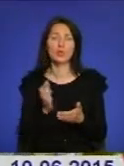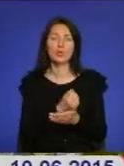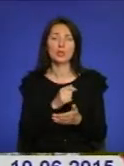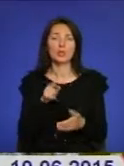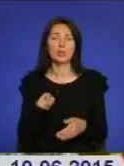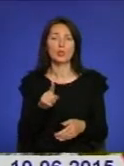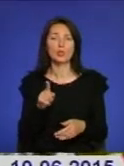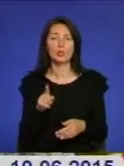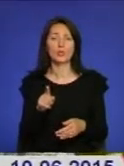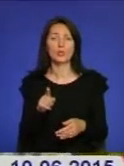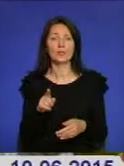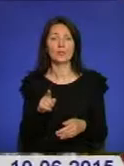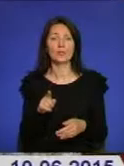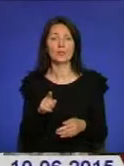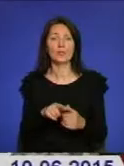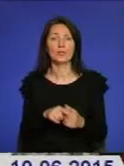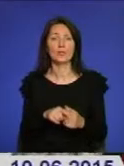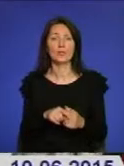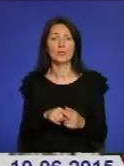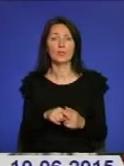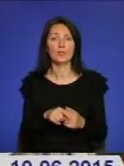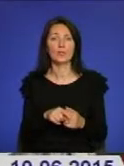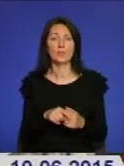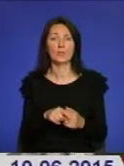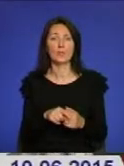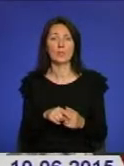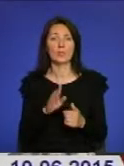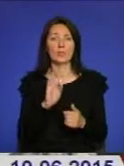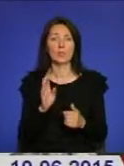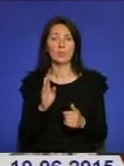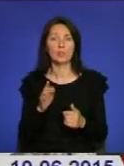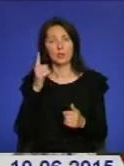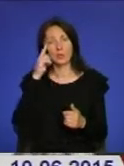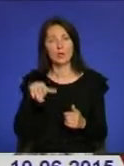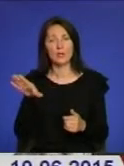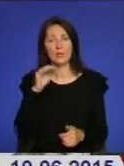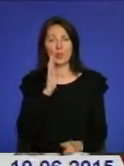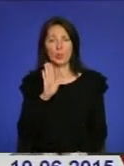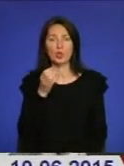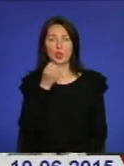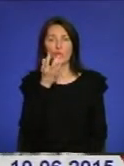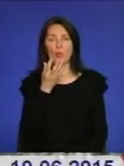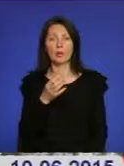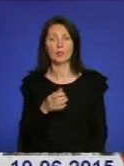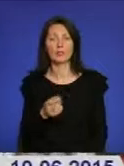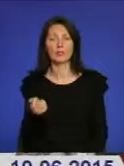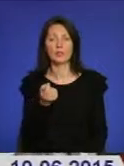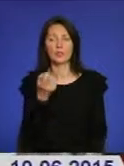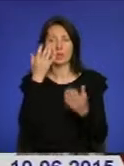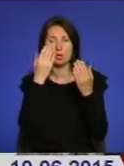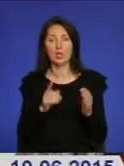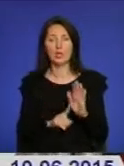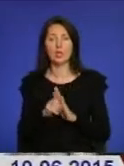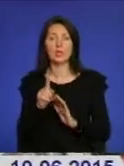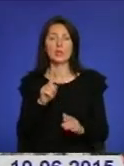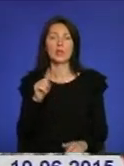що завжди щось перший раз виходить не так. Але думаю, все буде добре. Трішки день почався з